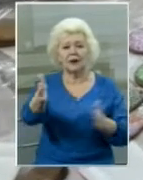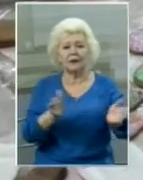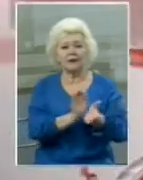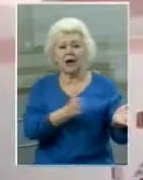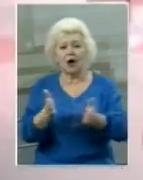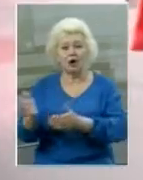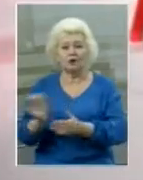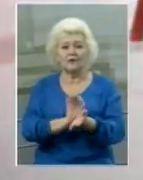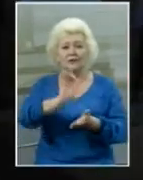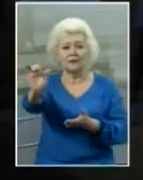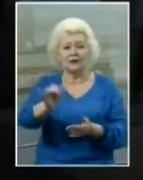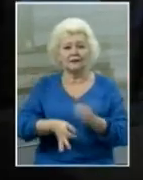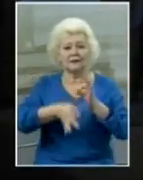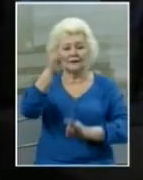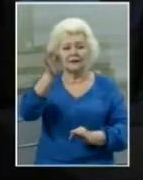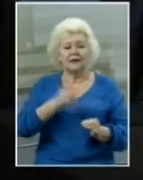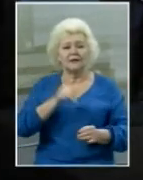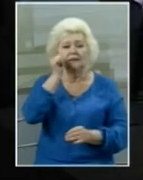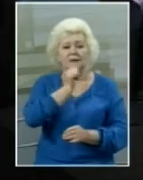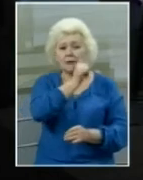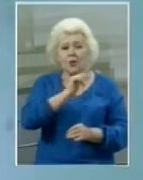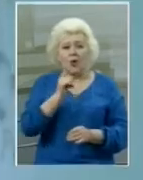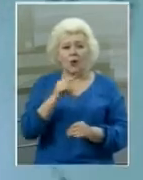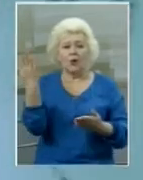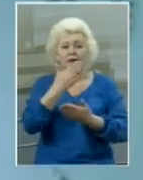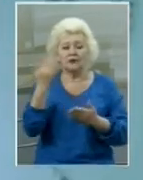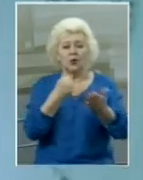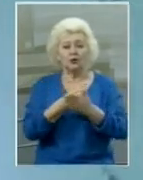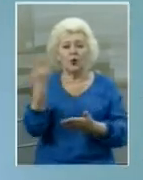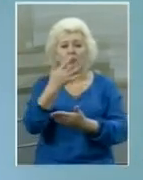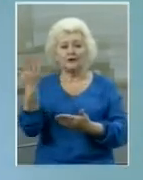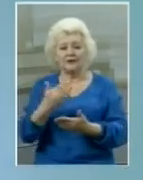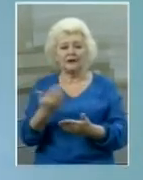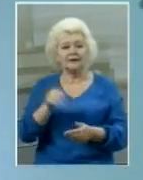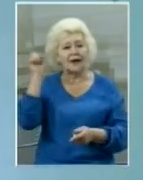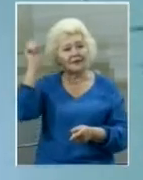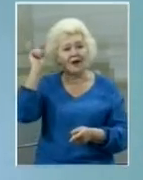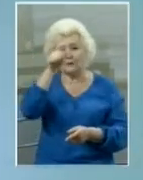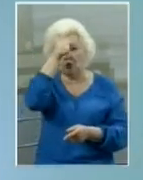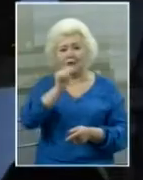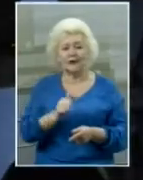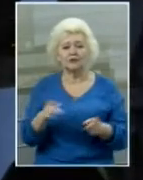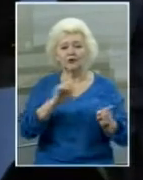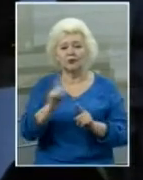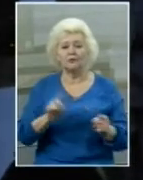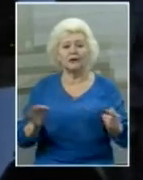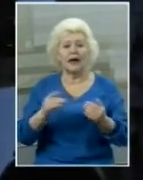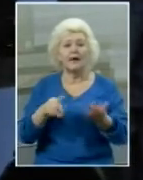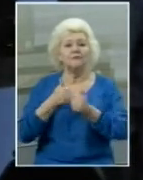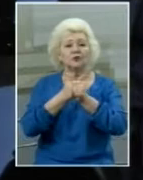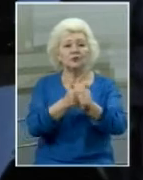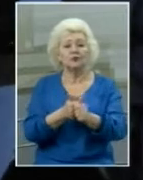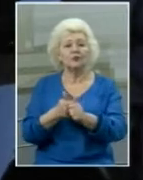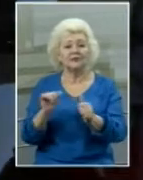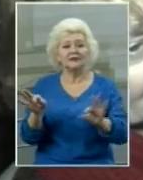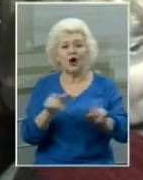на схід. Від німого кіно до мультфільму на давньогрецьку тематику під музичний супровід дуету гоноболіних.